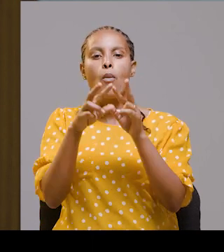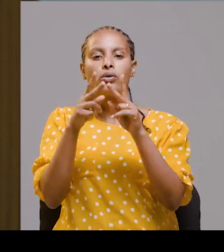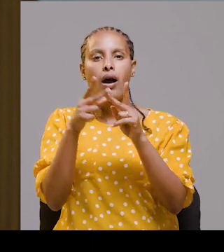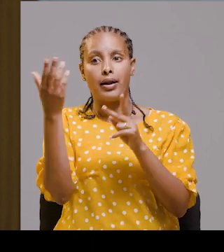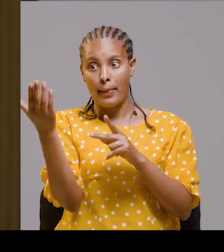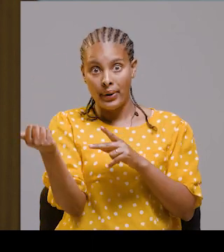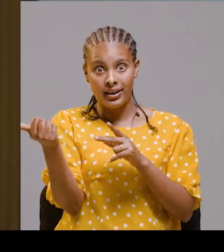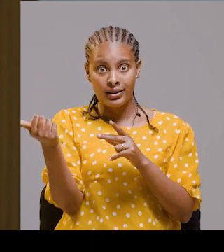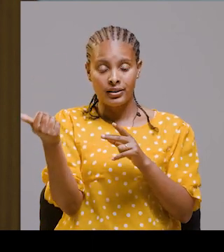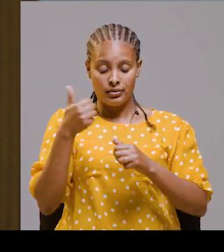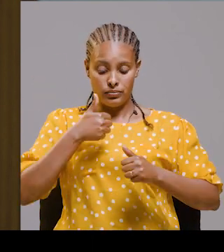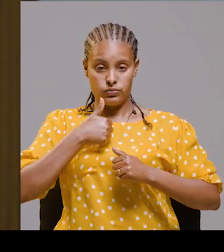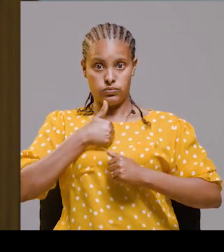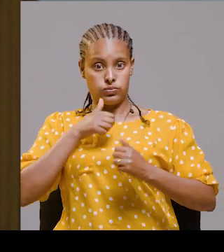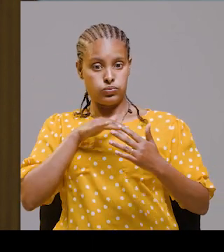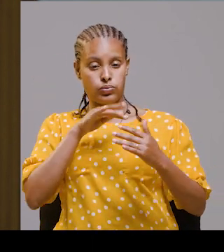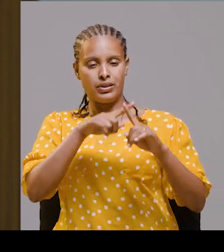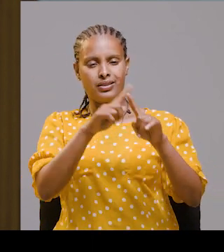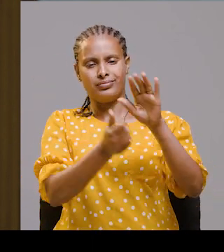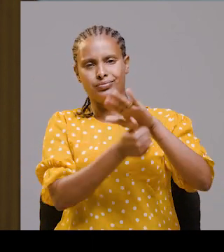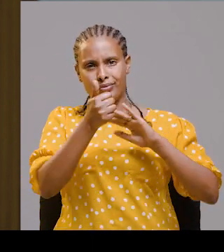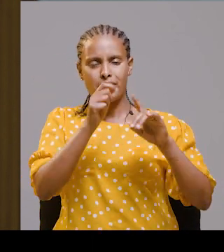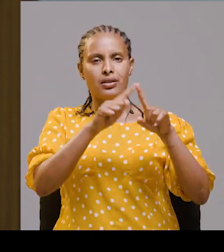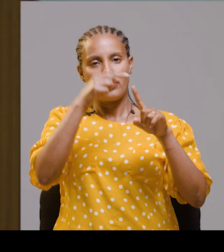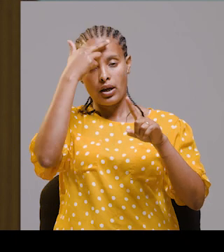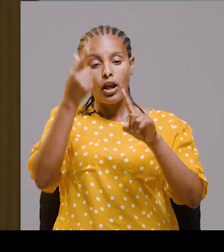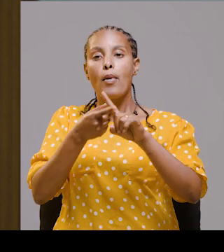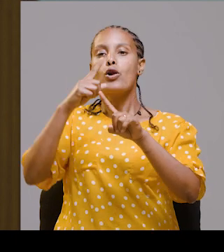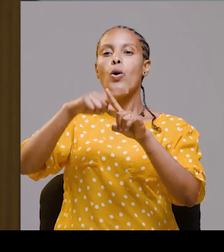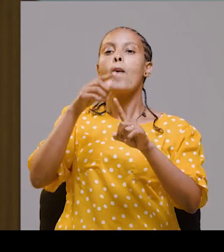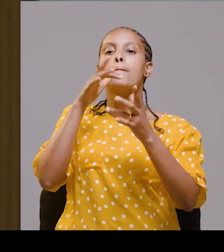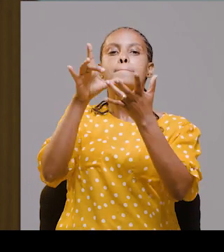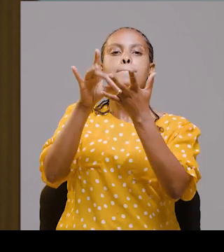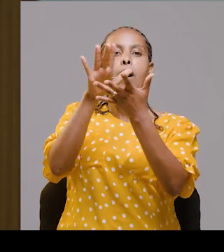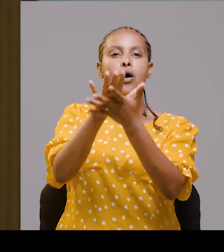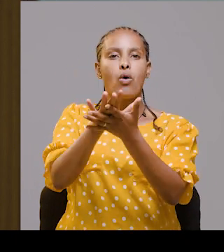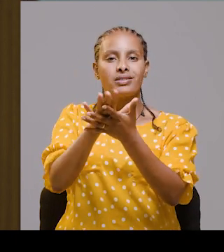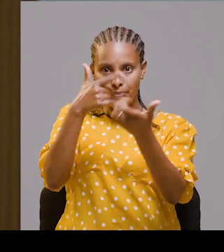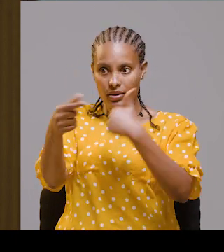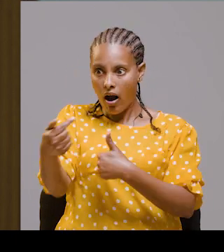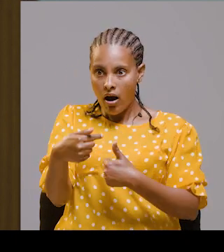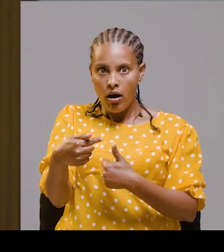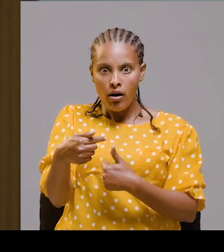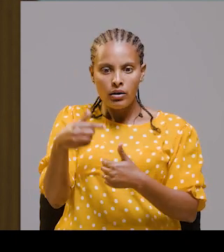ከነበረ በስደትም ይሁን በተለያየ ምክንያት ተመልሶ ሲመጣ ደግሞ ሌላ ይግጭት